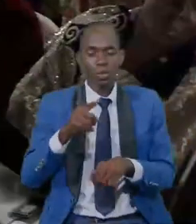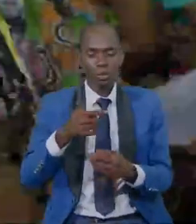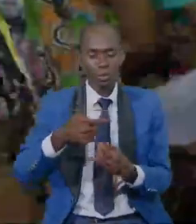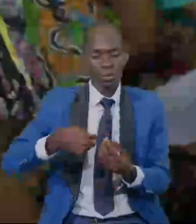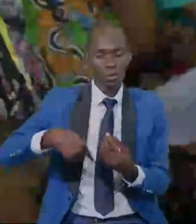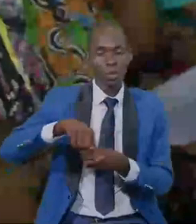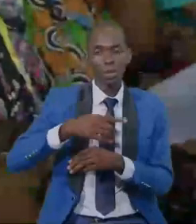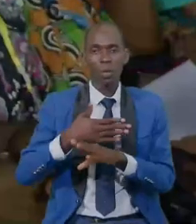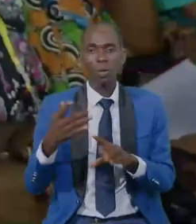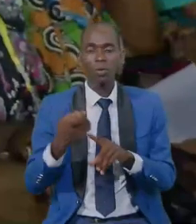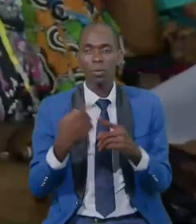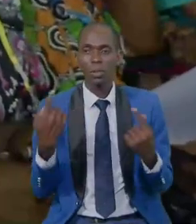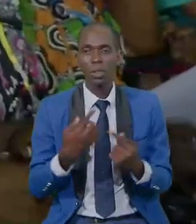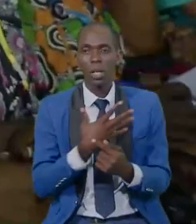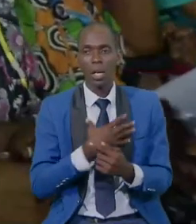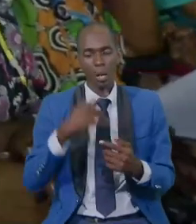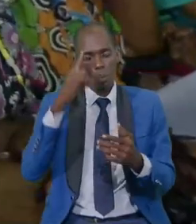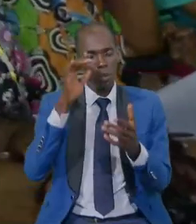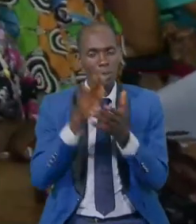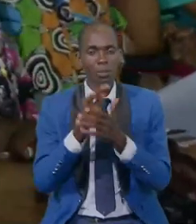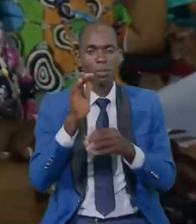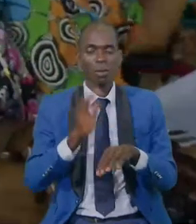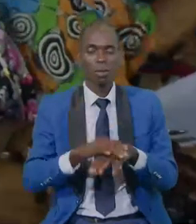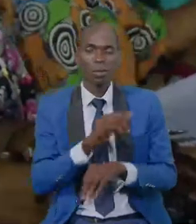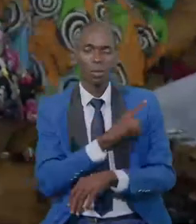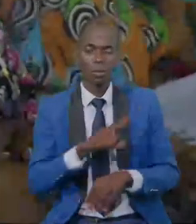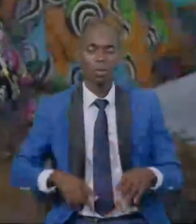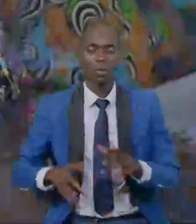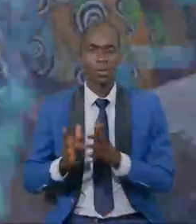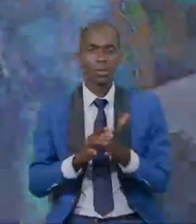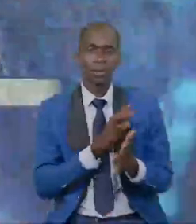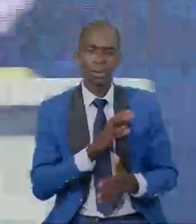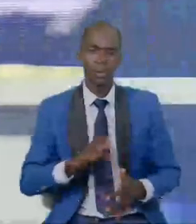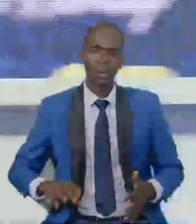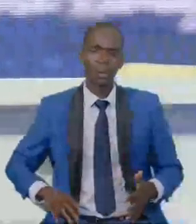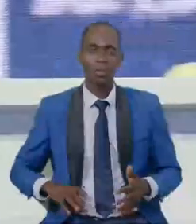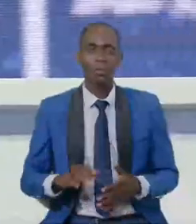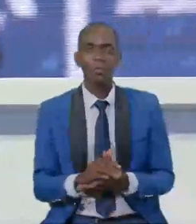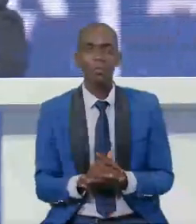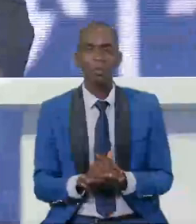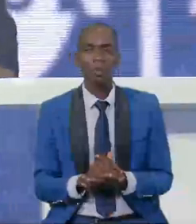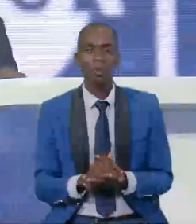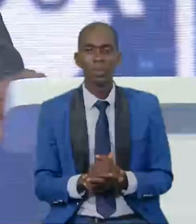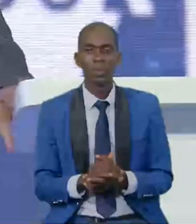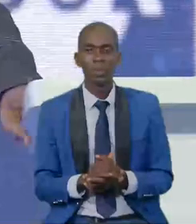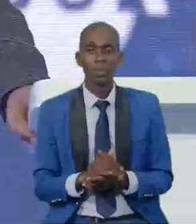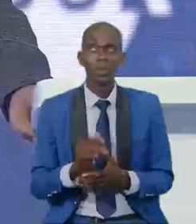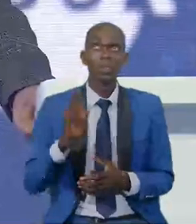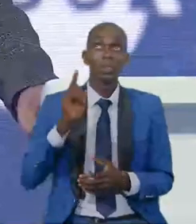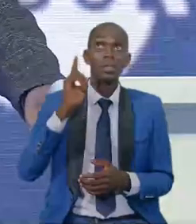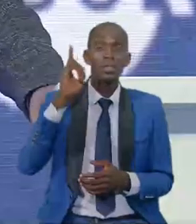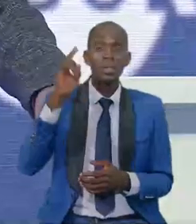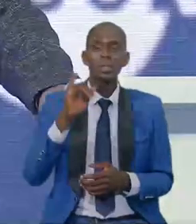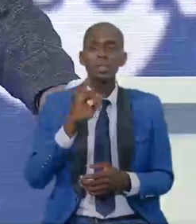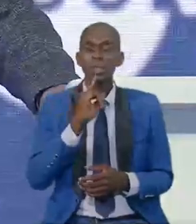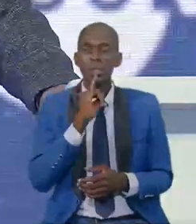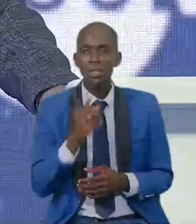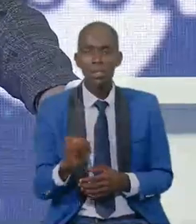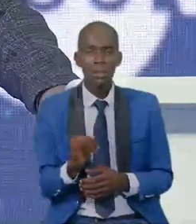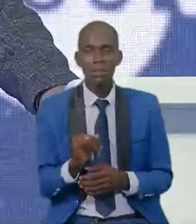and believe on the Lord Jesus Christ. Cela arrive dès que vous vous détournez de vos péchés pour croire au Seigneur Jésus-Christ. And is